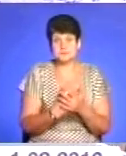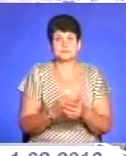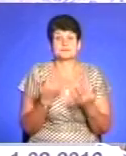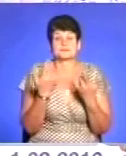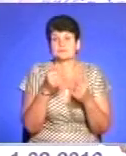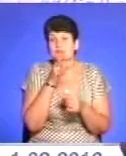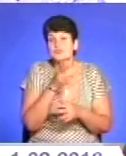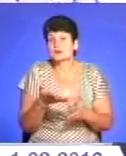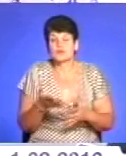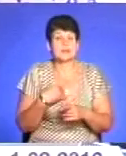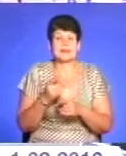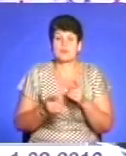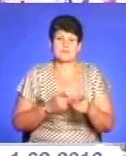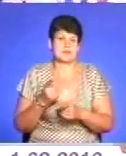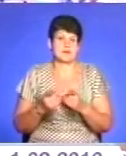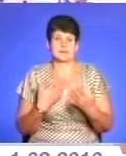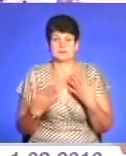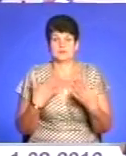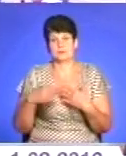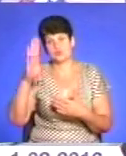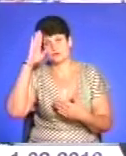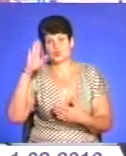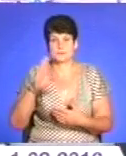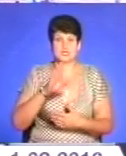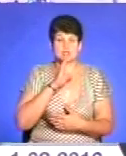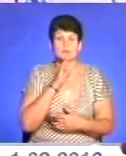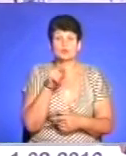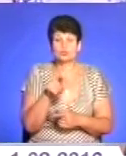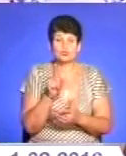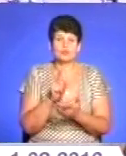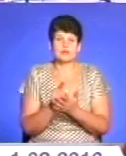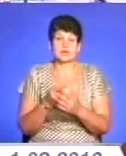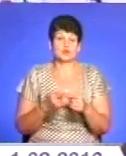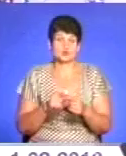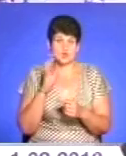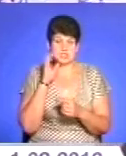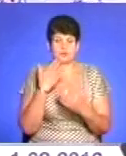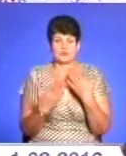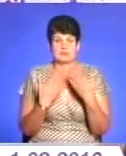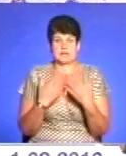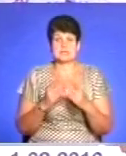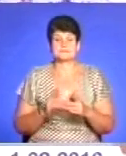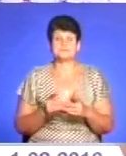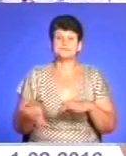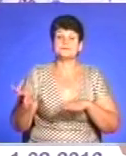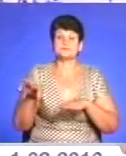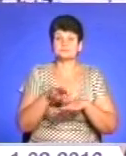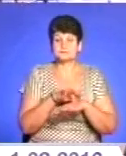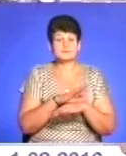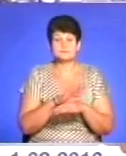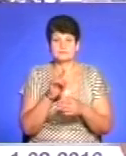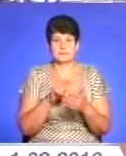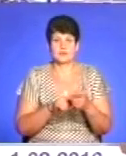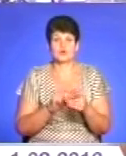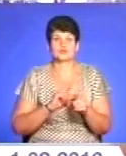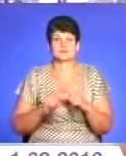не змінить стосунки між чоловіком і жінкою. Тому вони повинні серйозно до цього ставитися і вступати в шлюб. Не з надією, що ось ми